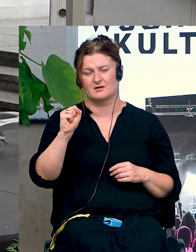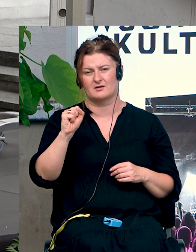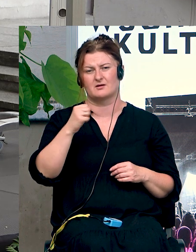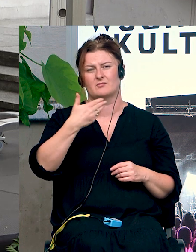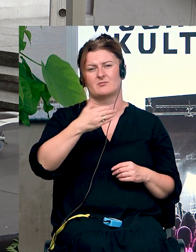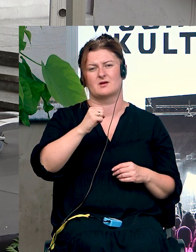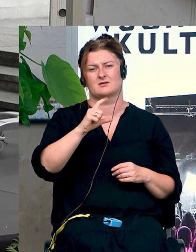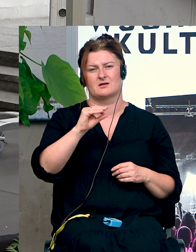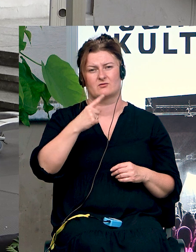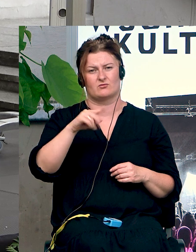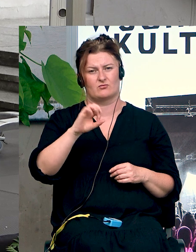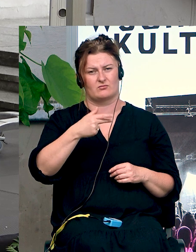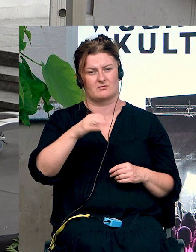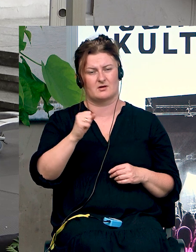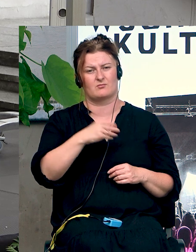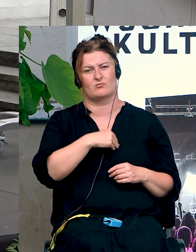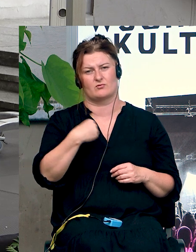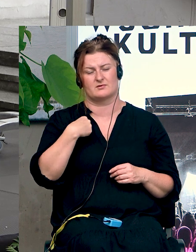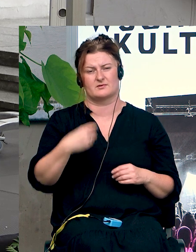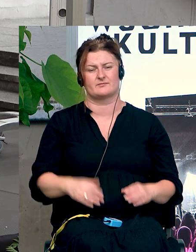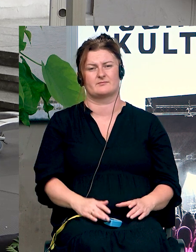македонська, польська, українська.